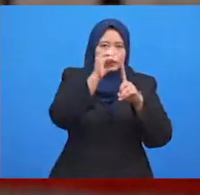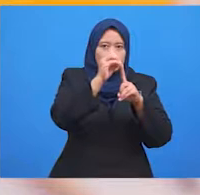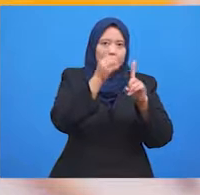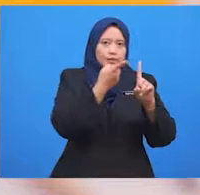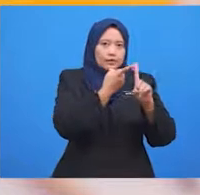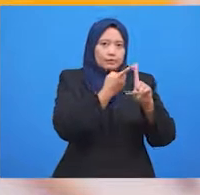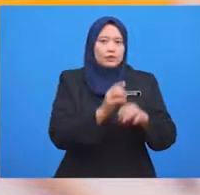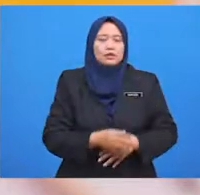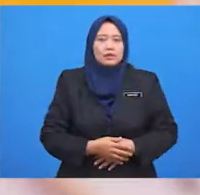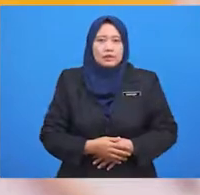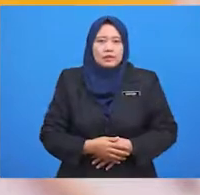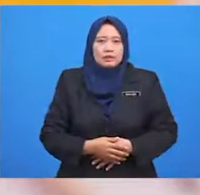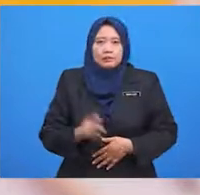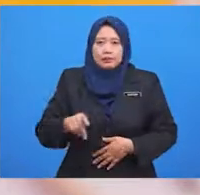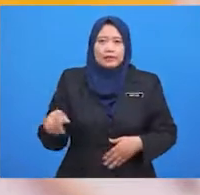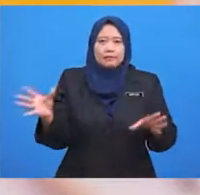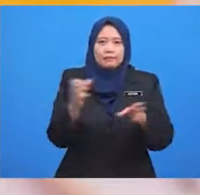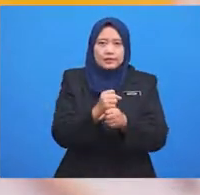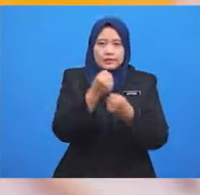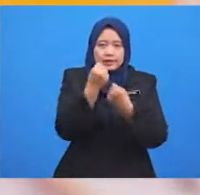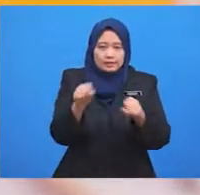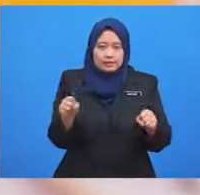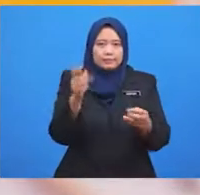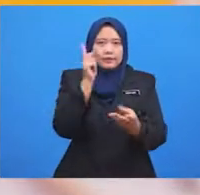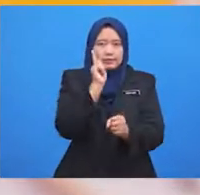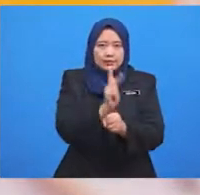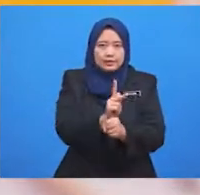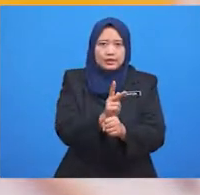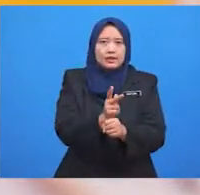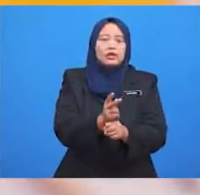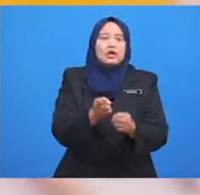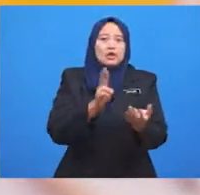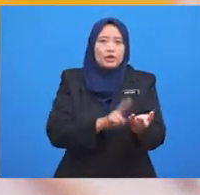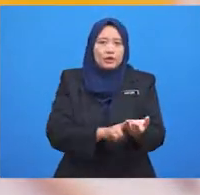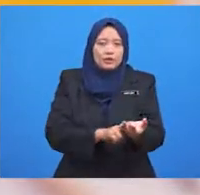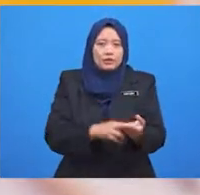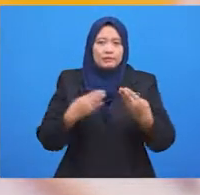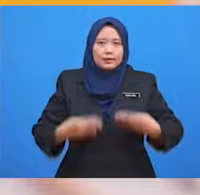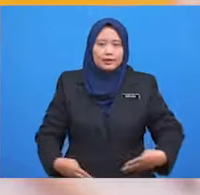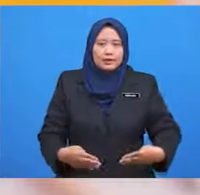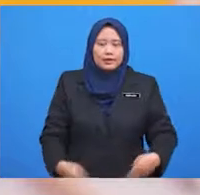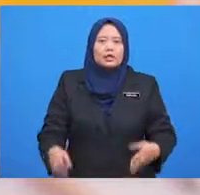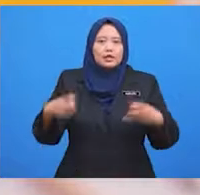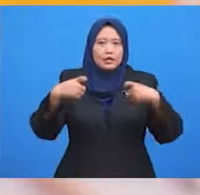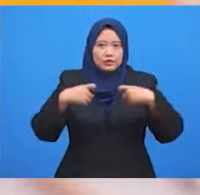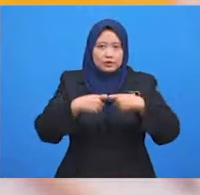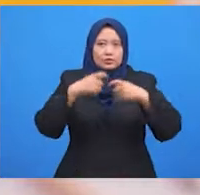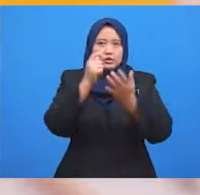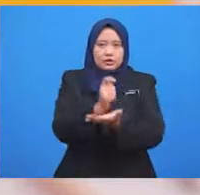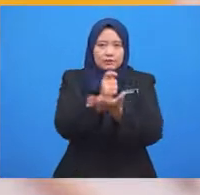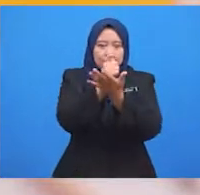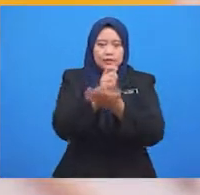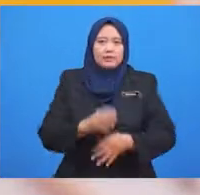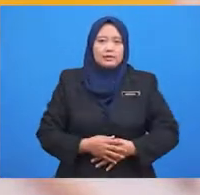adalah pelajar dapat melakukan persediaan perkhidmatan rawatan badan elektroterapi. Objektif yang kedua